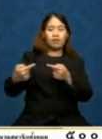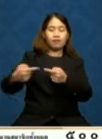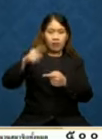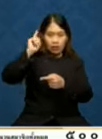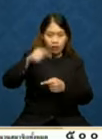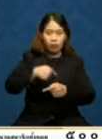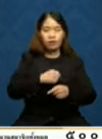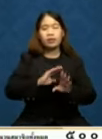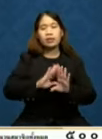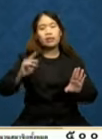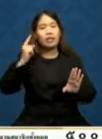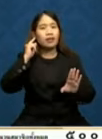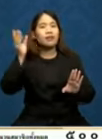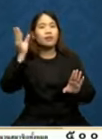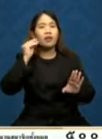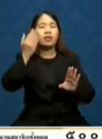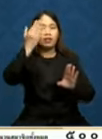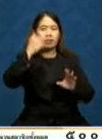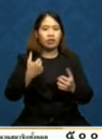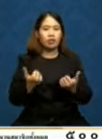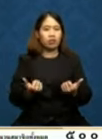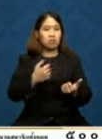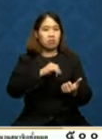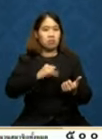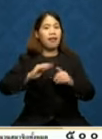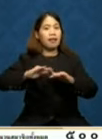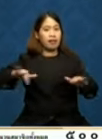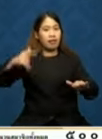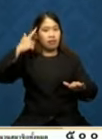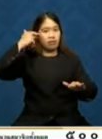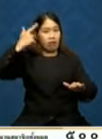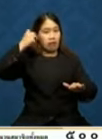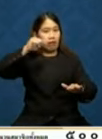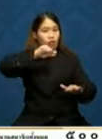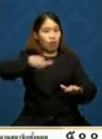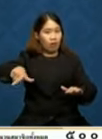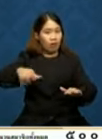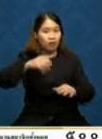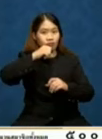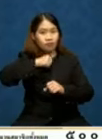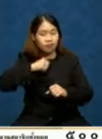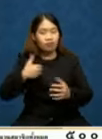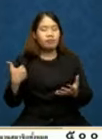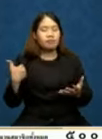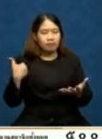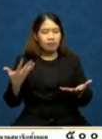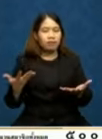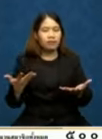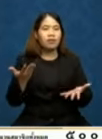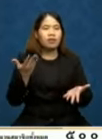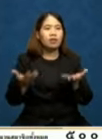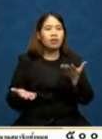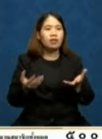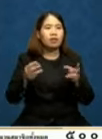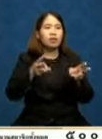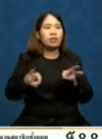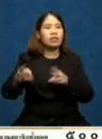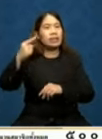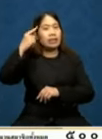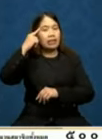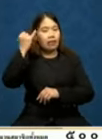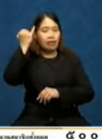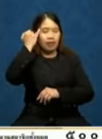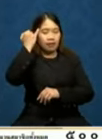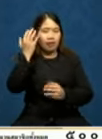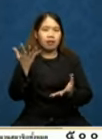ครับเดี๋ยวนี้เด็กอาจจะฉลาดกว่าผู้ใหญ่นะครับท้ายที่สุดเนี่ยคือการคุมกำเนิดทางความคิดและการ